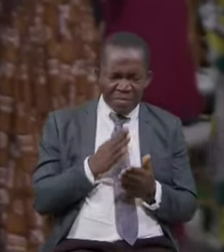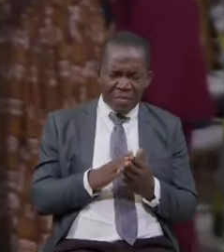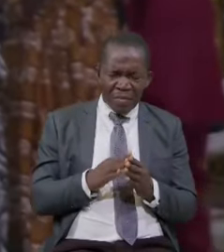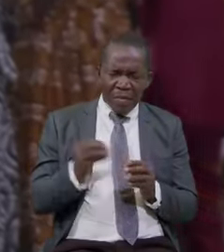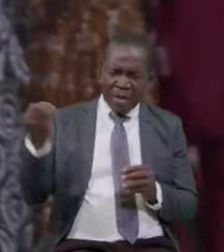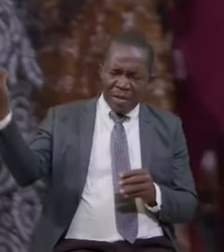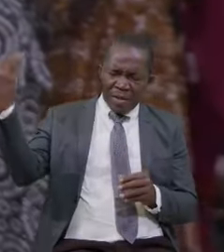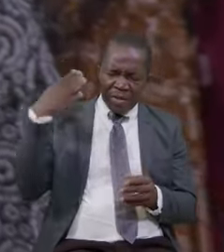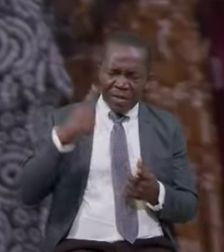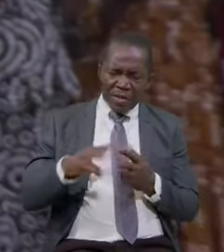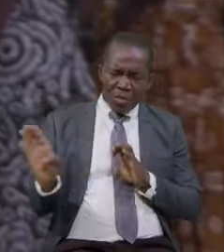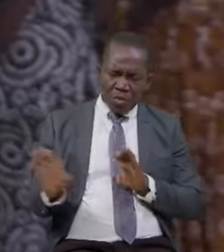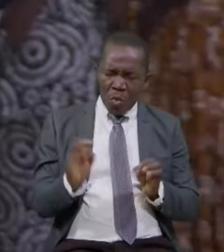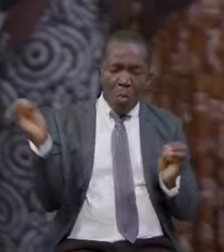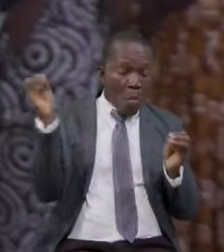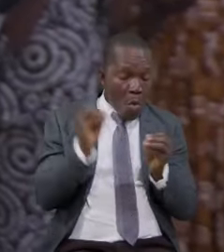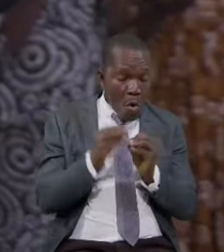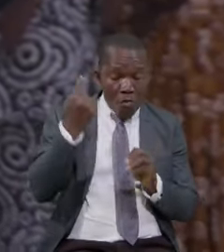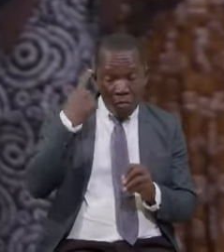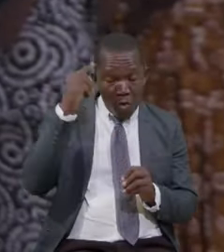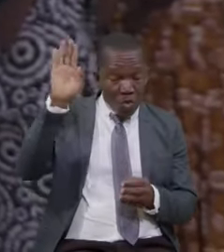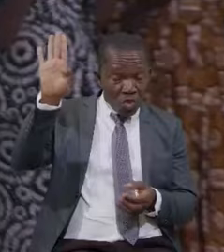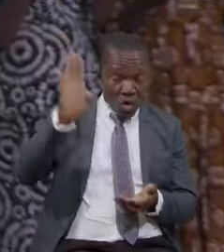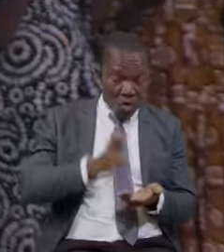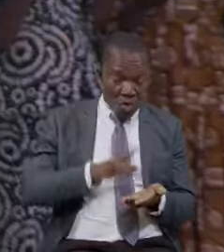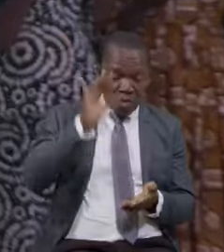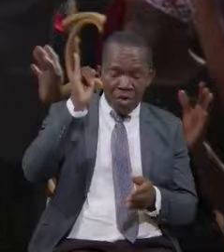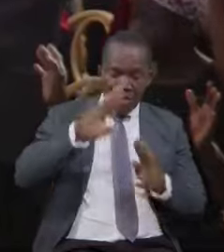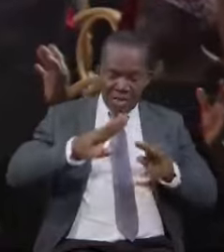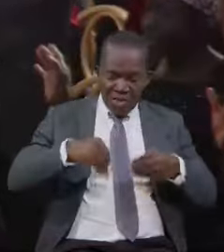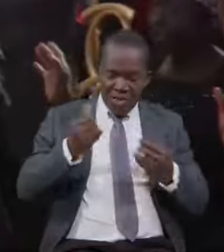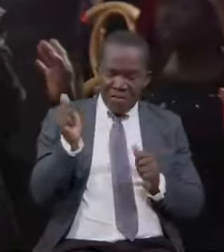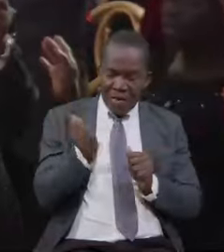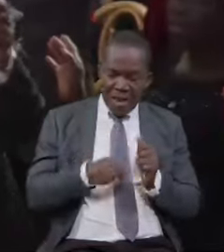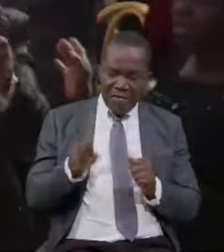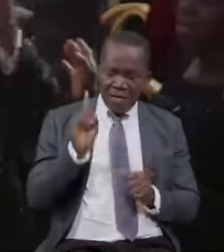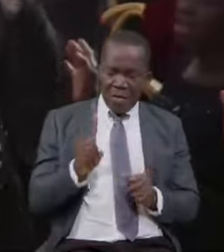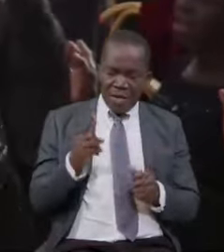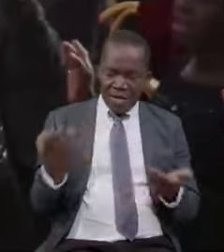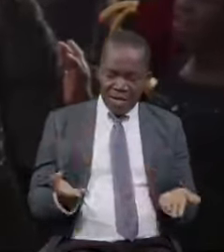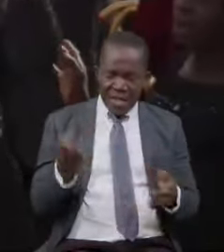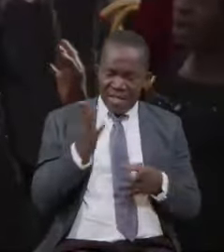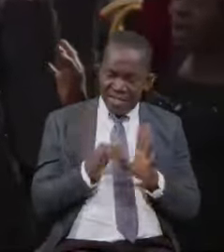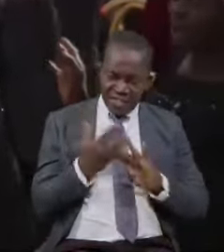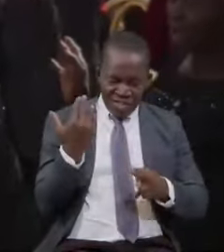faire plus pour ta gloire accorde à chacun au nom de